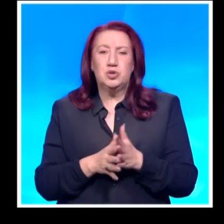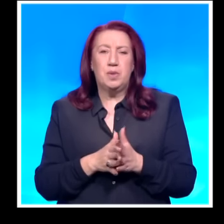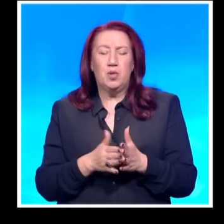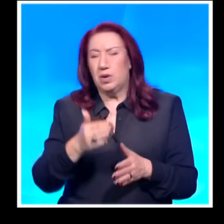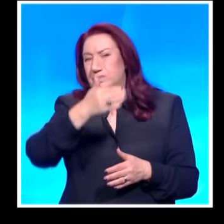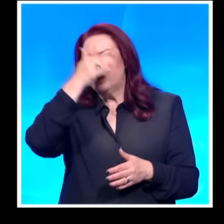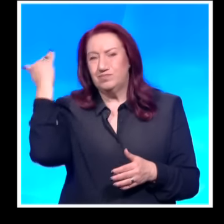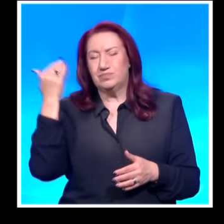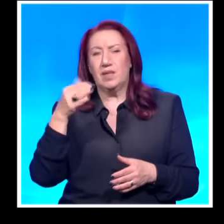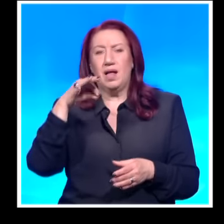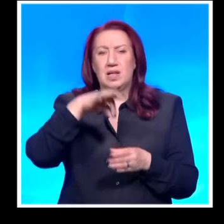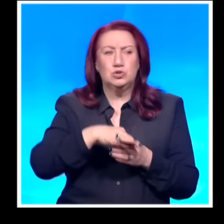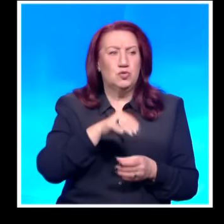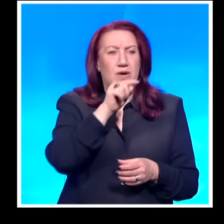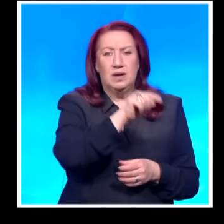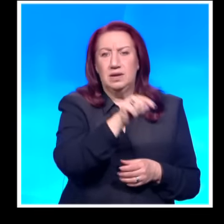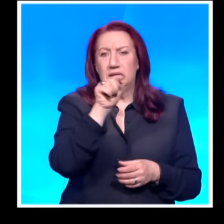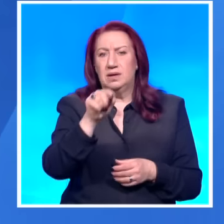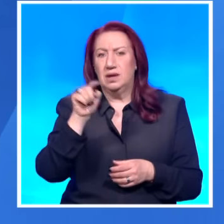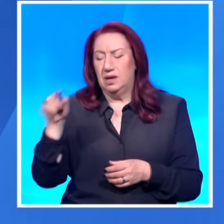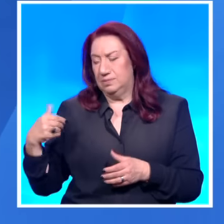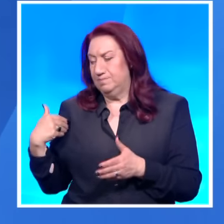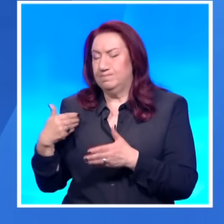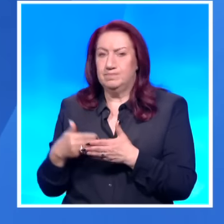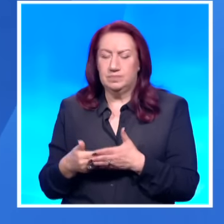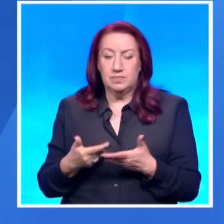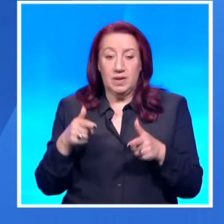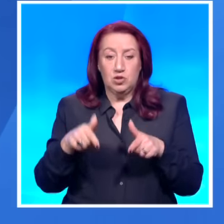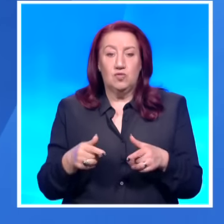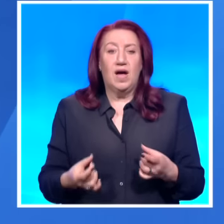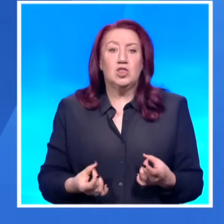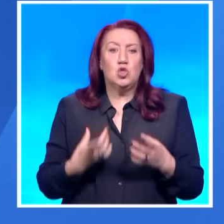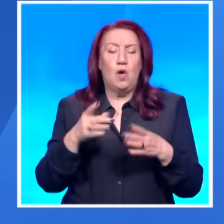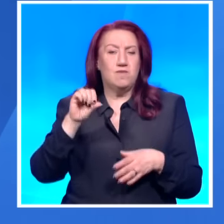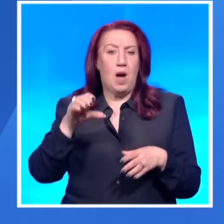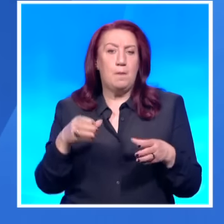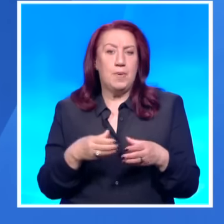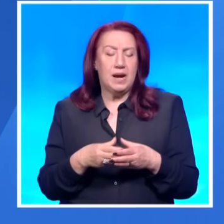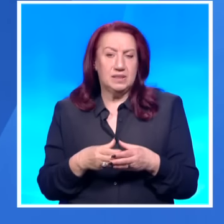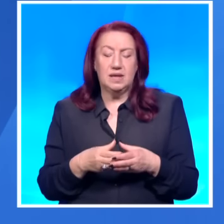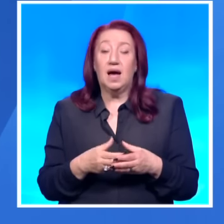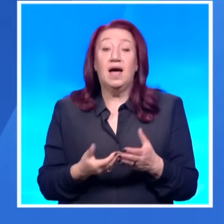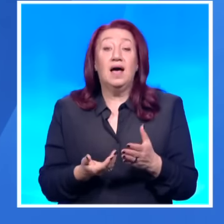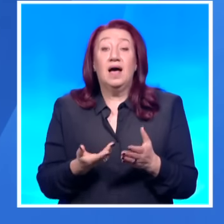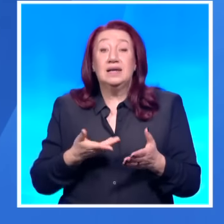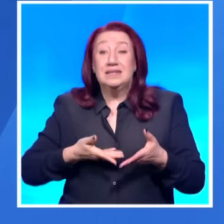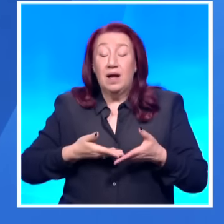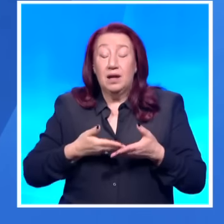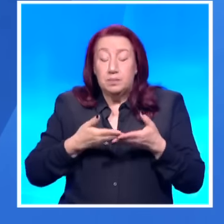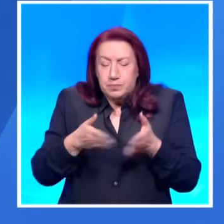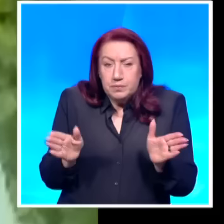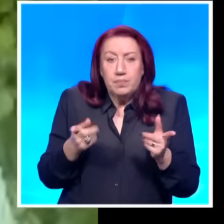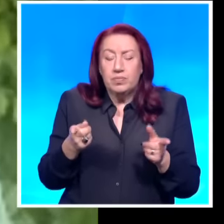за другите, които са били досега. И тази нова партия, която изникна от ТикТок или не знам